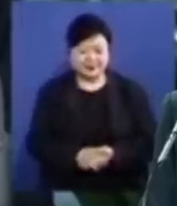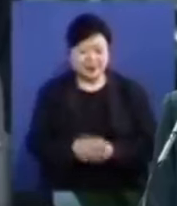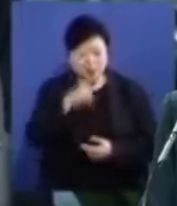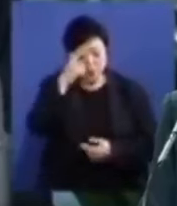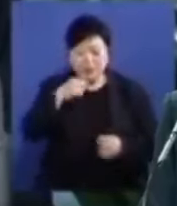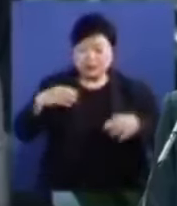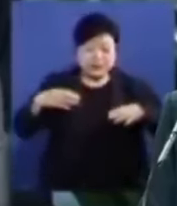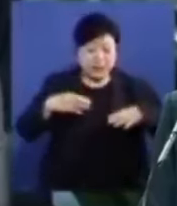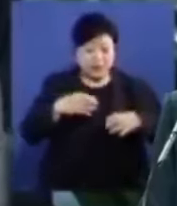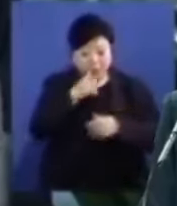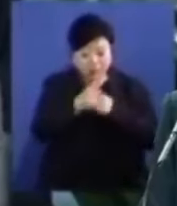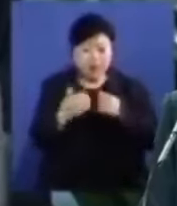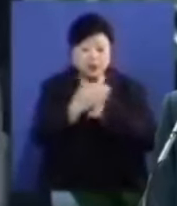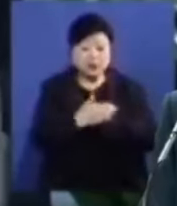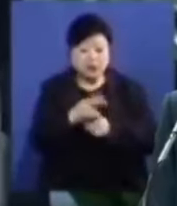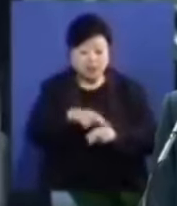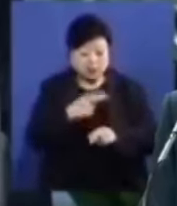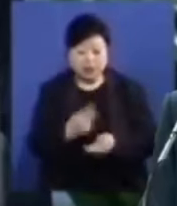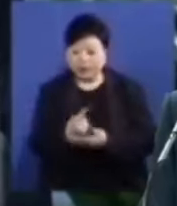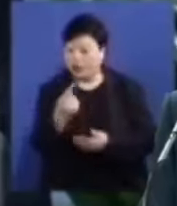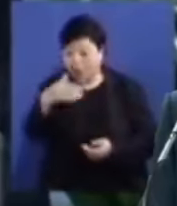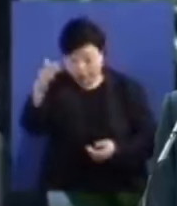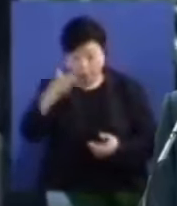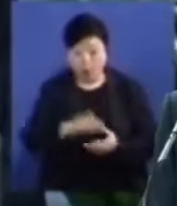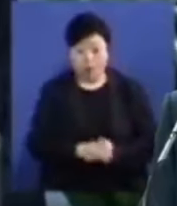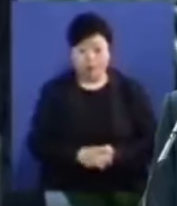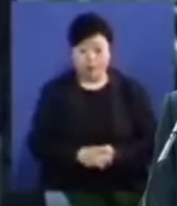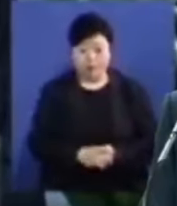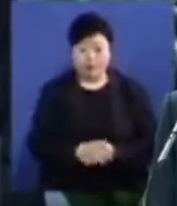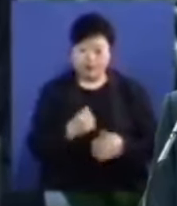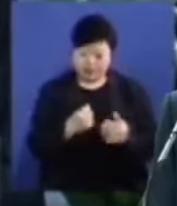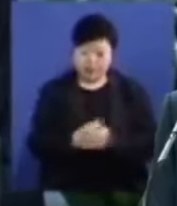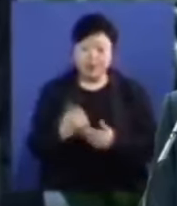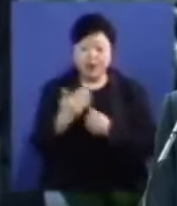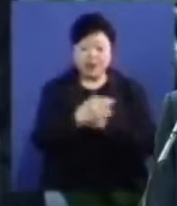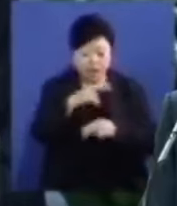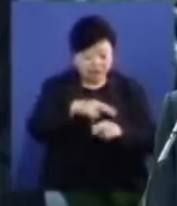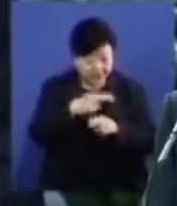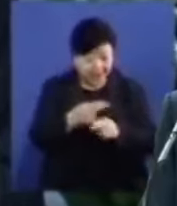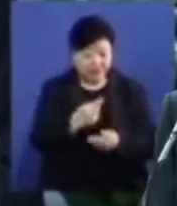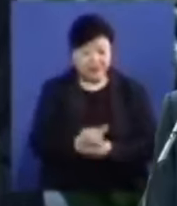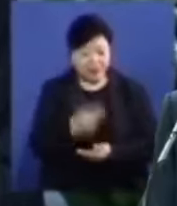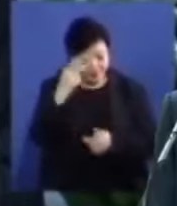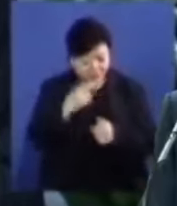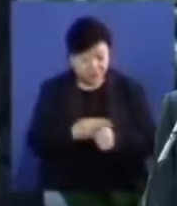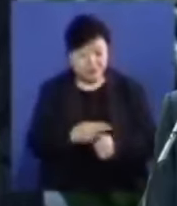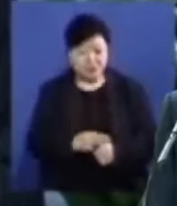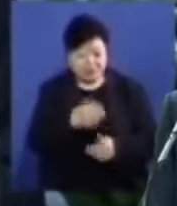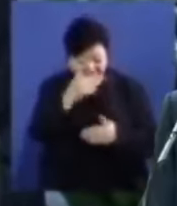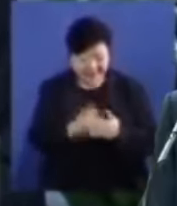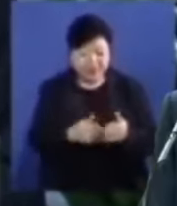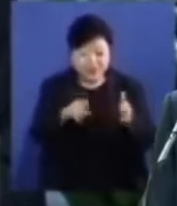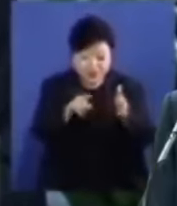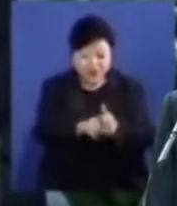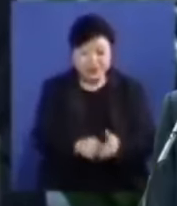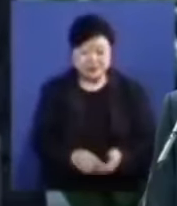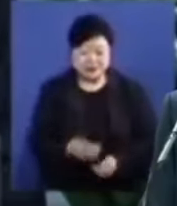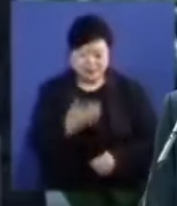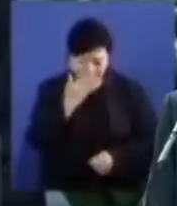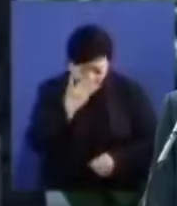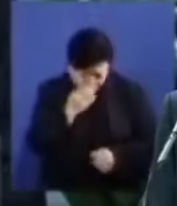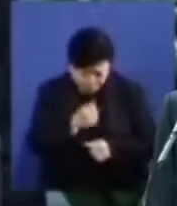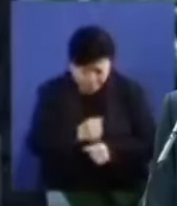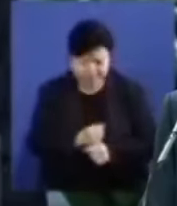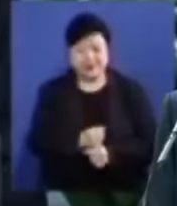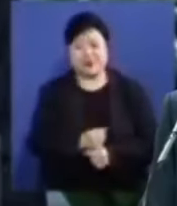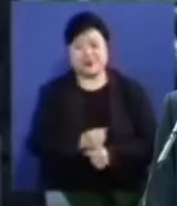교만하고 자랑하게 되면 하나님 은혜와 은사가 다 떠나가 버리고 마는 것입니다. 그러므로 은혜와 은사가 바울 선생에 남게 하기 위해서는 겸손하게 만들어야